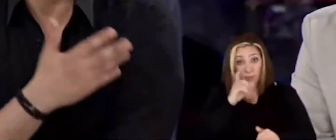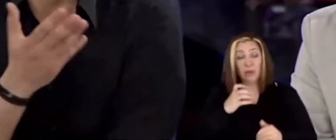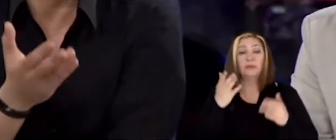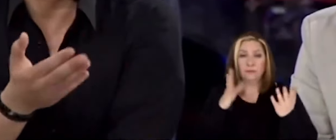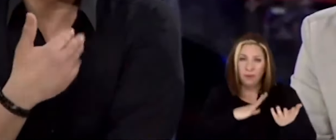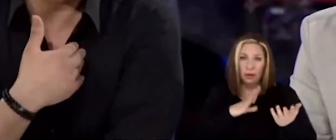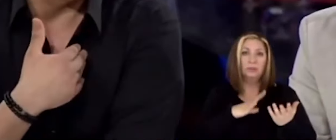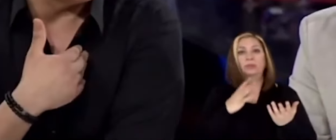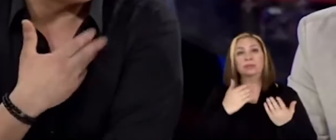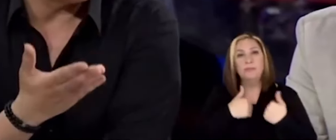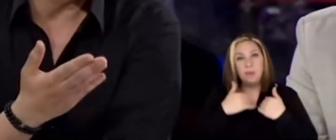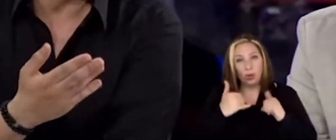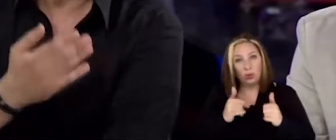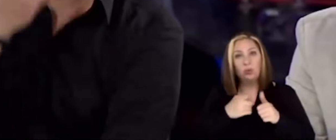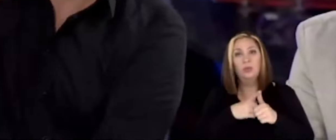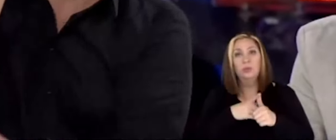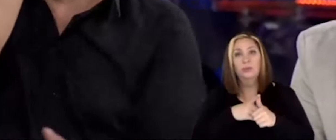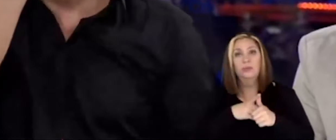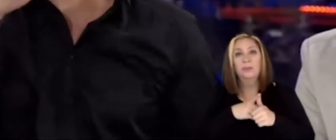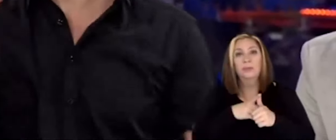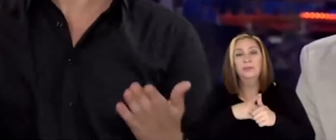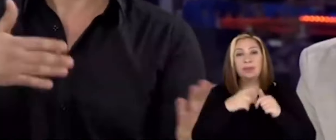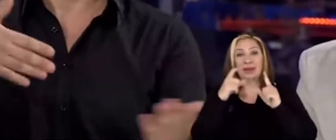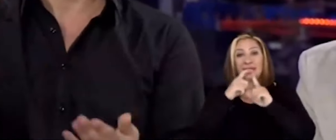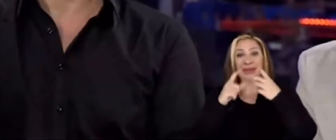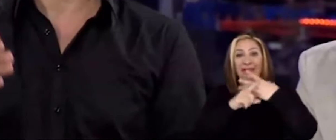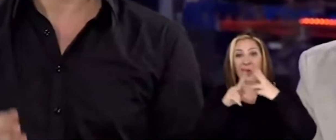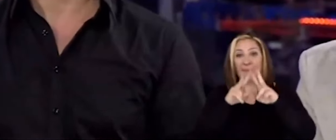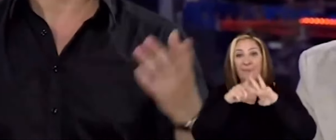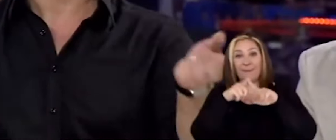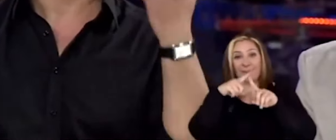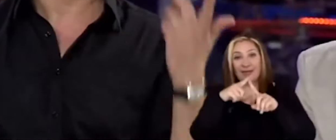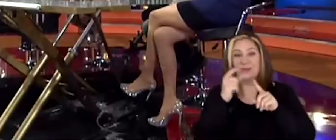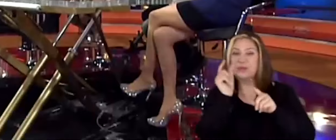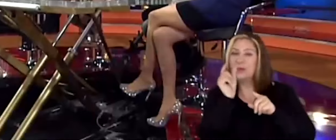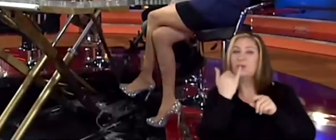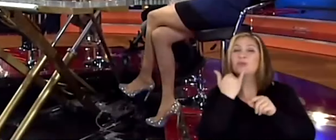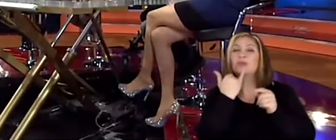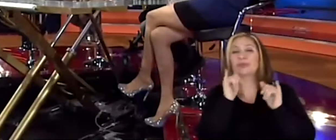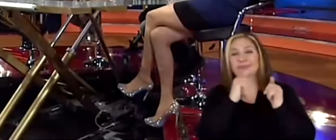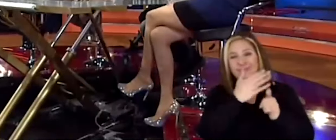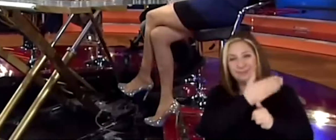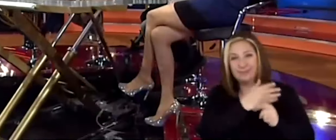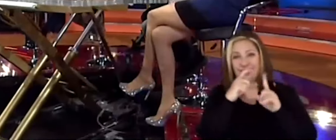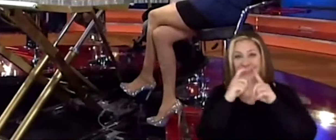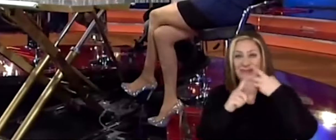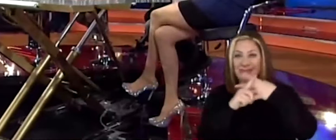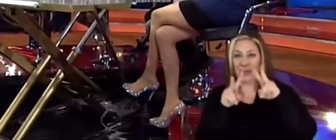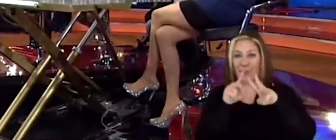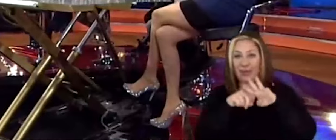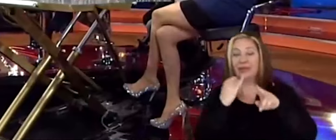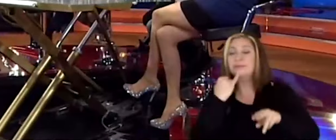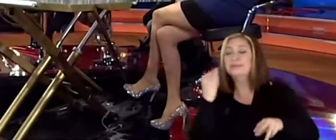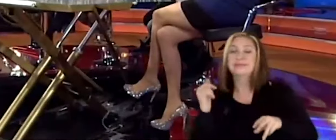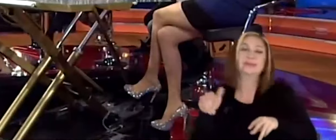Yani şu an belli olan, yani ben oynuyorum Fadıl'ı. Demet sağ olsun öyle bir uğrumuz olduğu için ufak bir konuk oyuncu. Böyle bir ziyaret